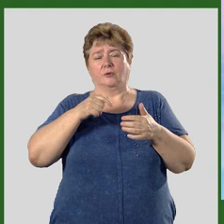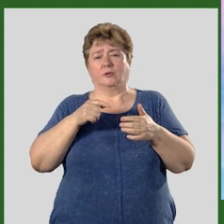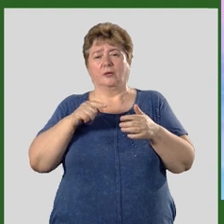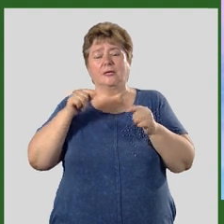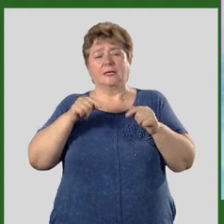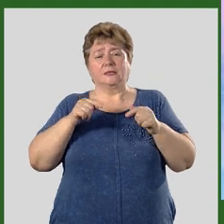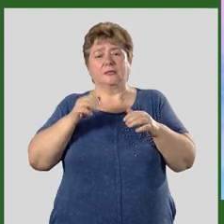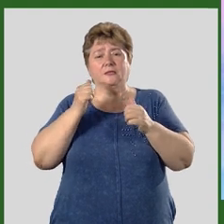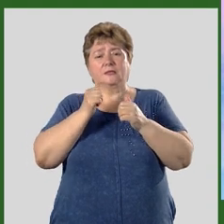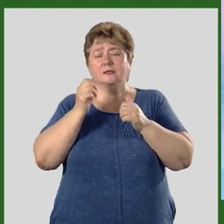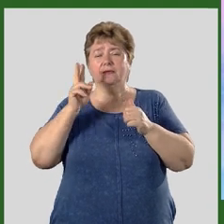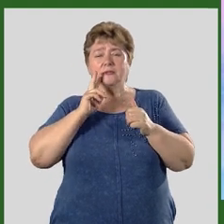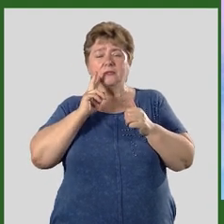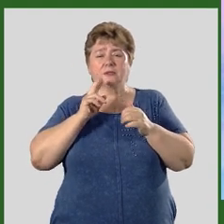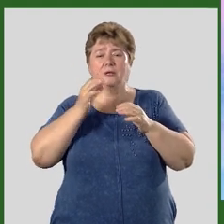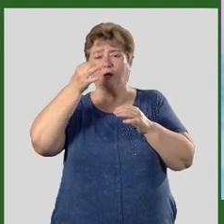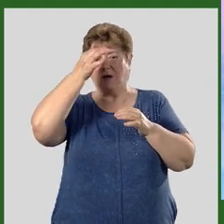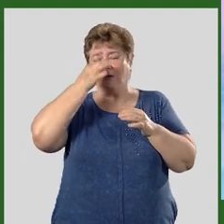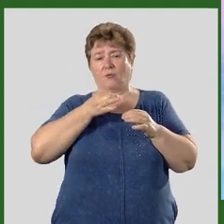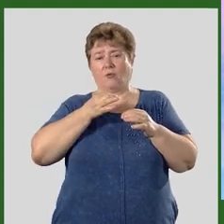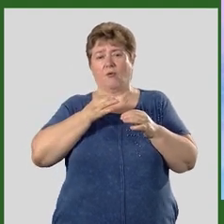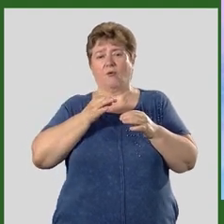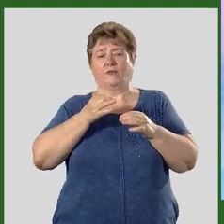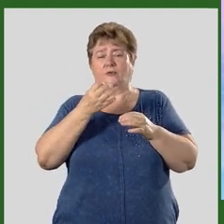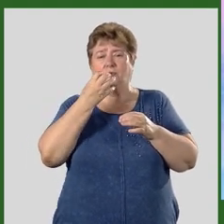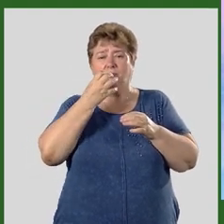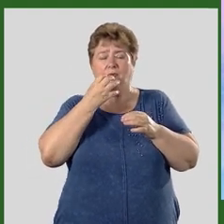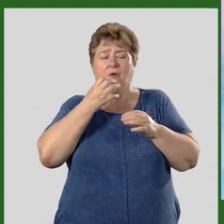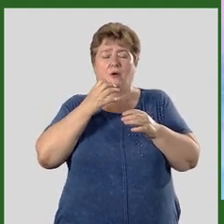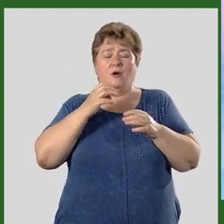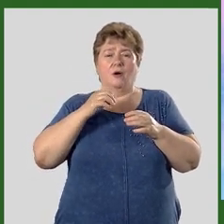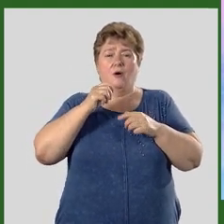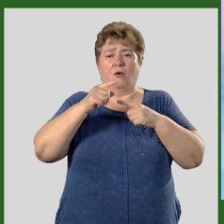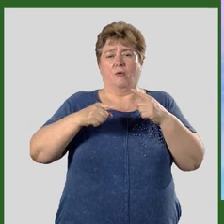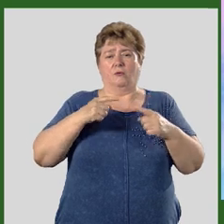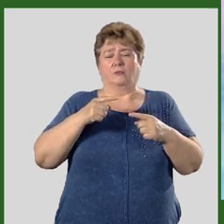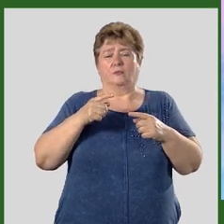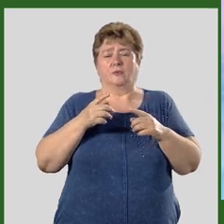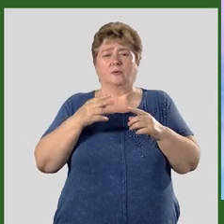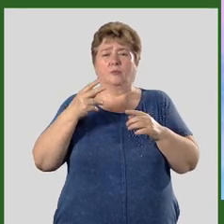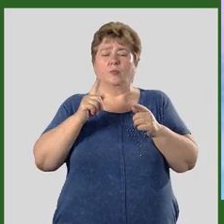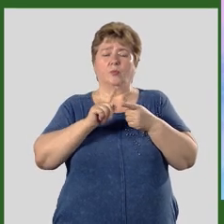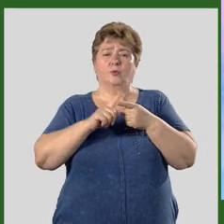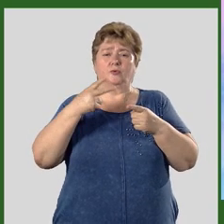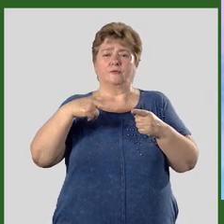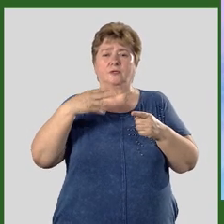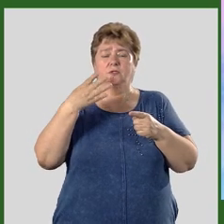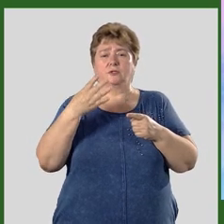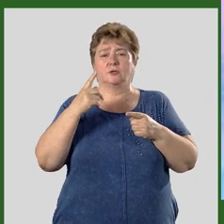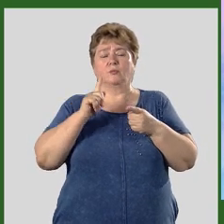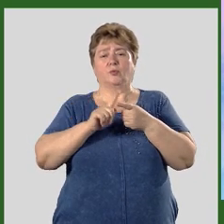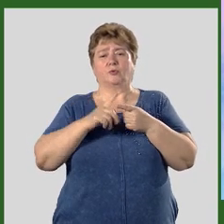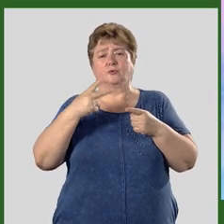Поэтому здесь всегда ровный годовой ход температуры воздуха – плюс 24,